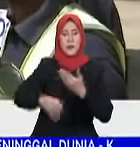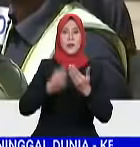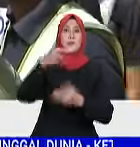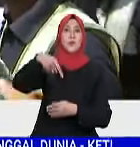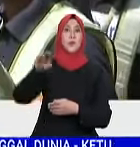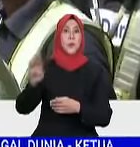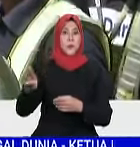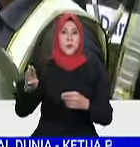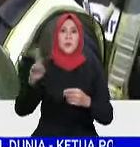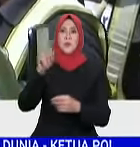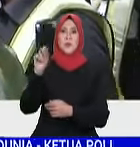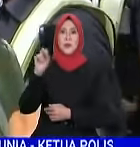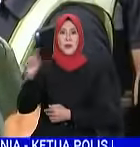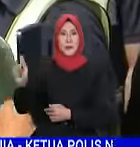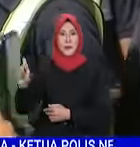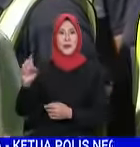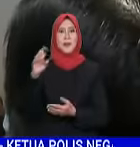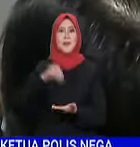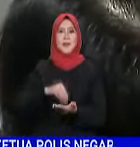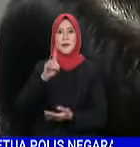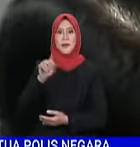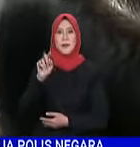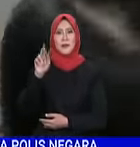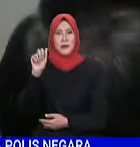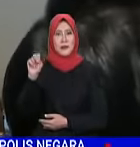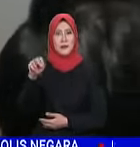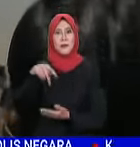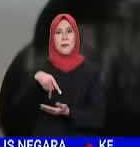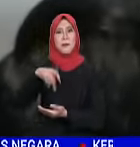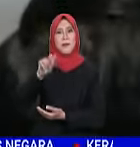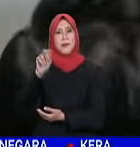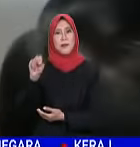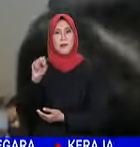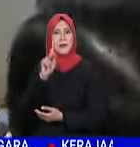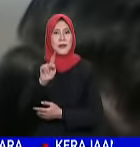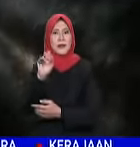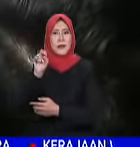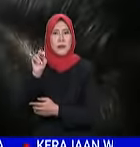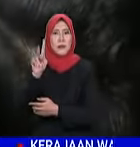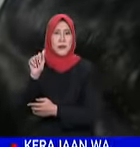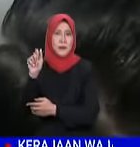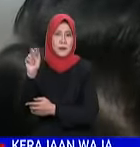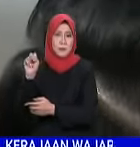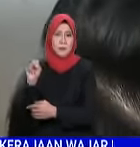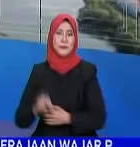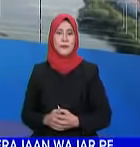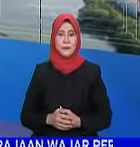raya Pan Borneo Zon Timur di dataran tamu Pekan Kota Kinabatangan.